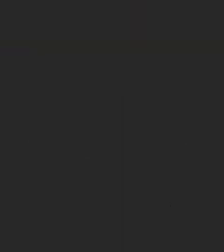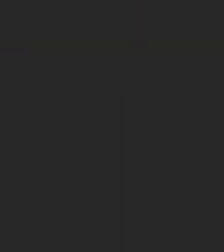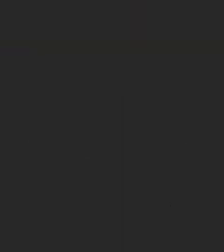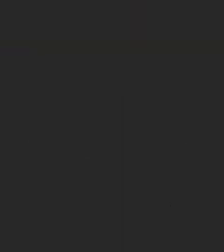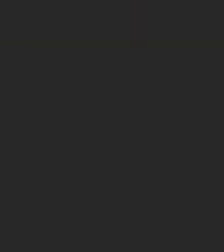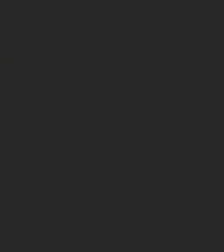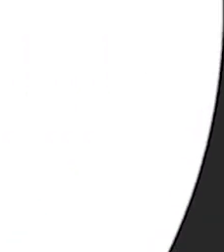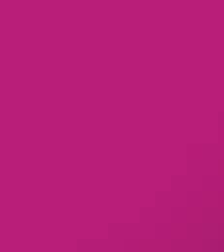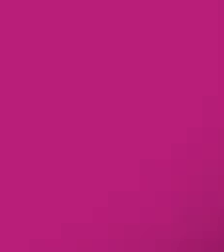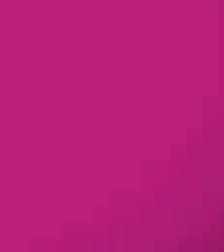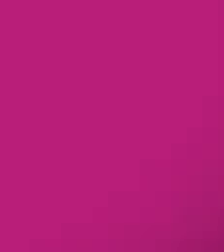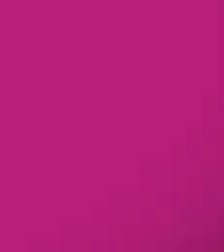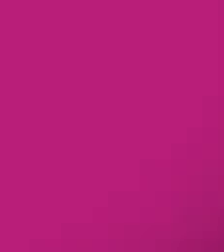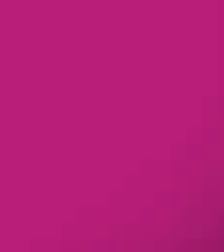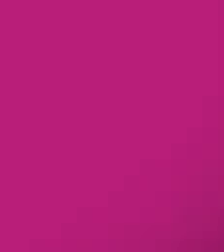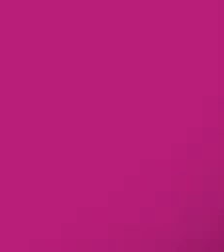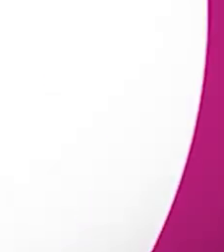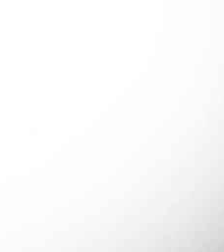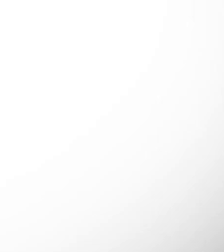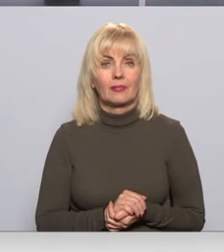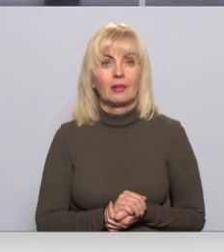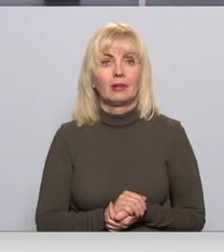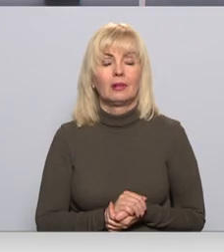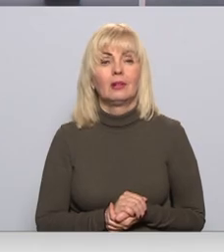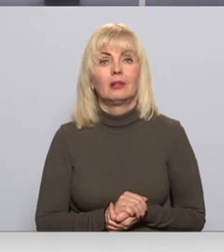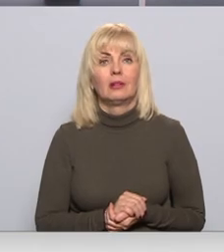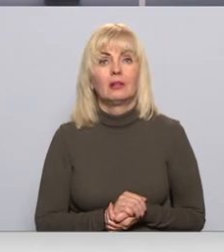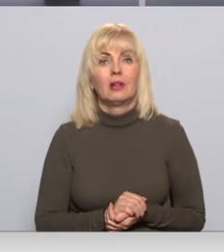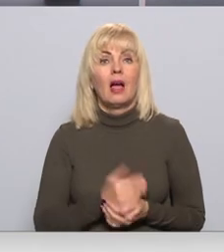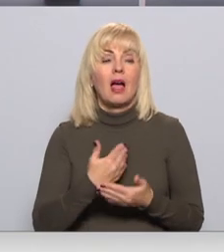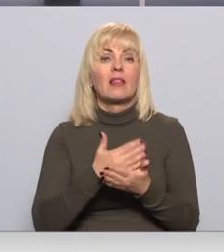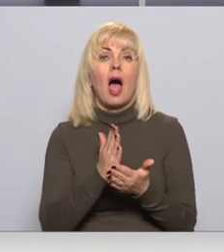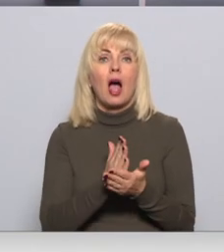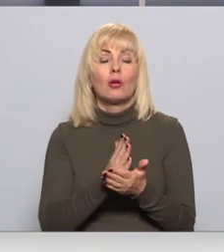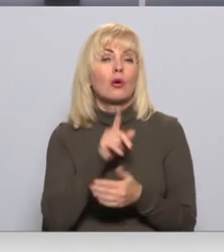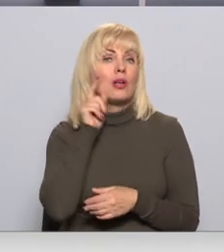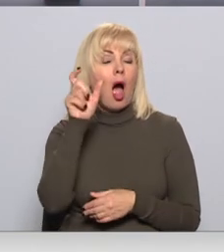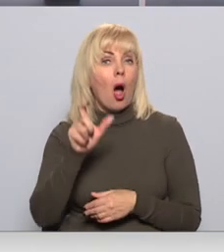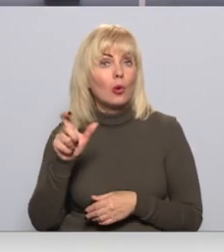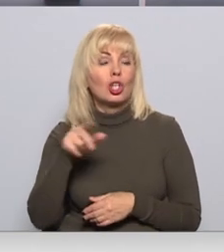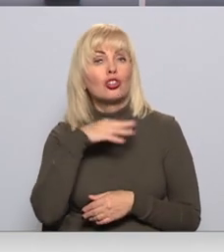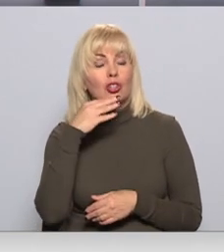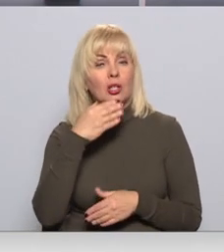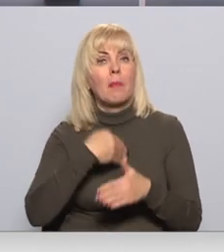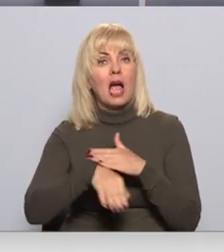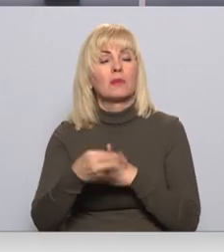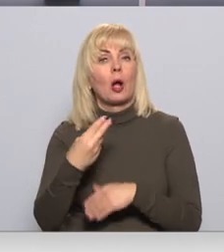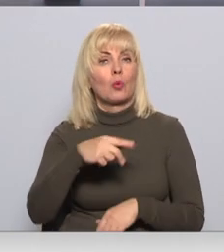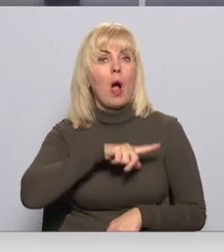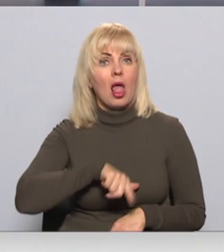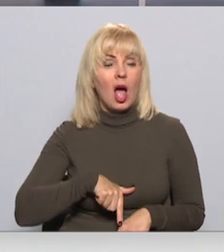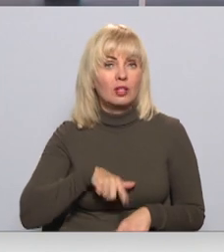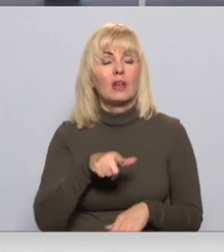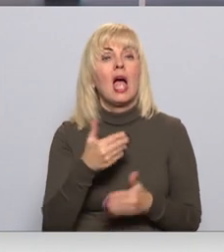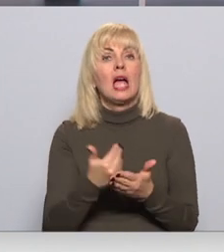Re! Viss ēters ir te! Daļa Latvijas jauniešu vēlas pamest Latviju. Tā secināts